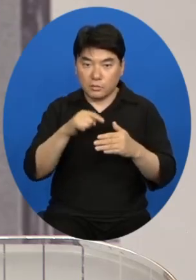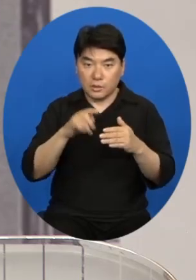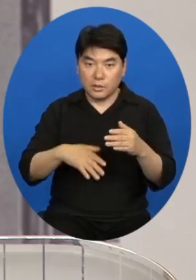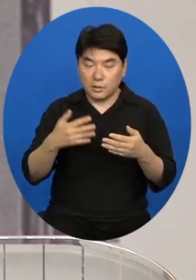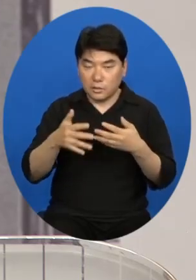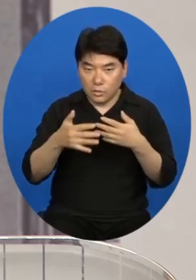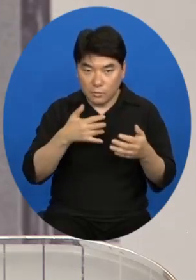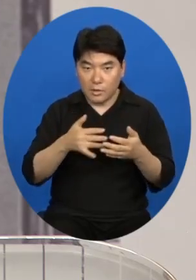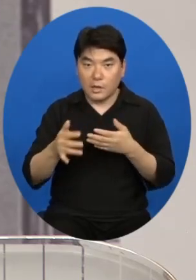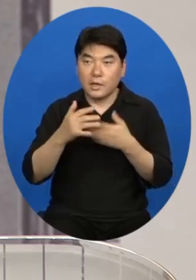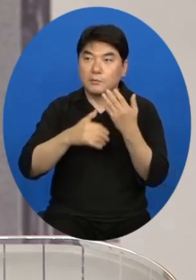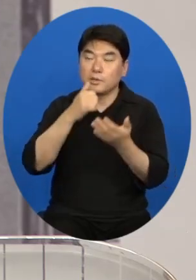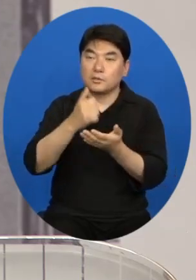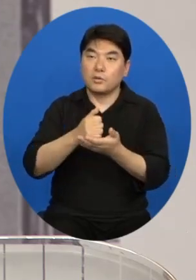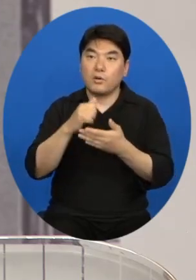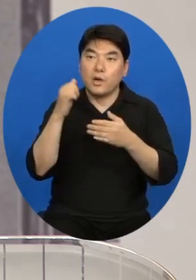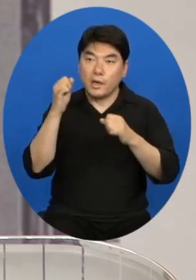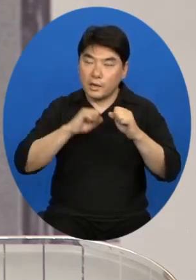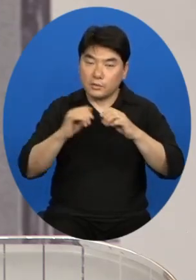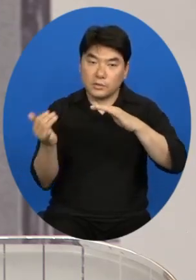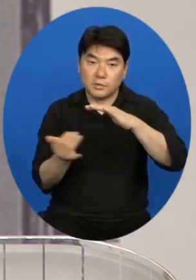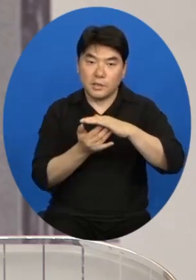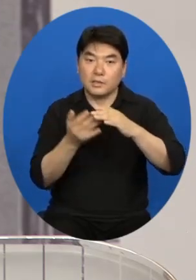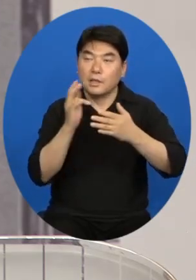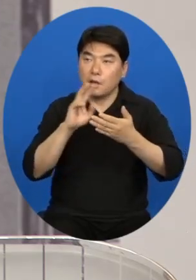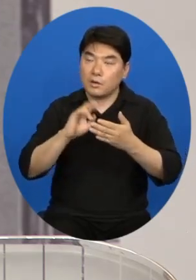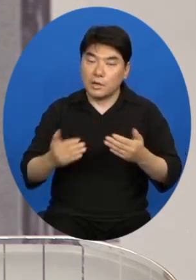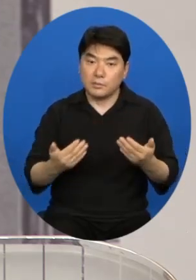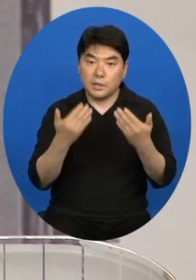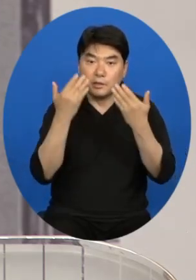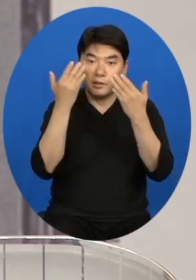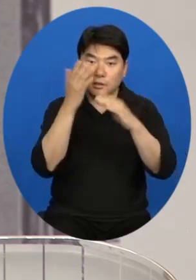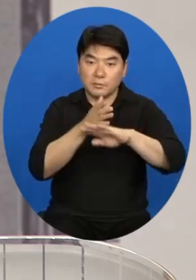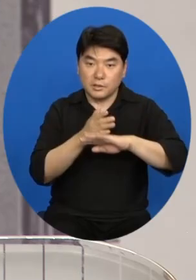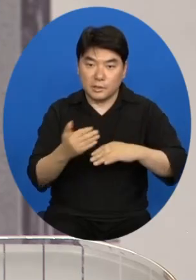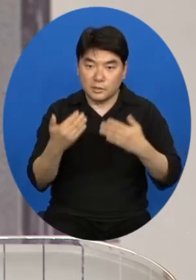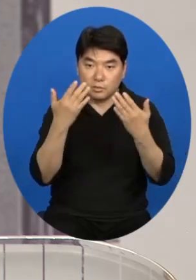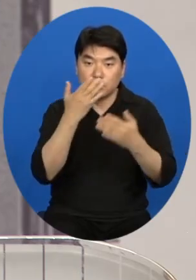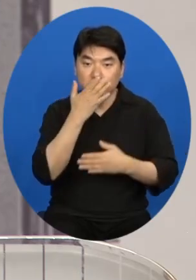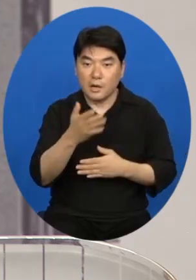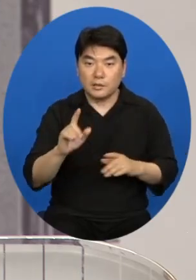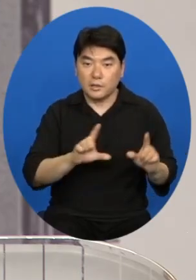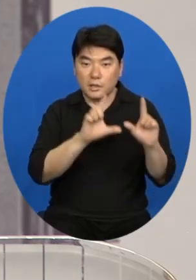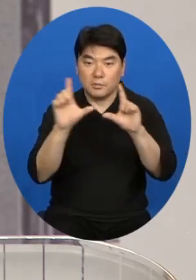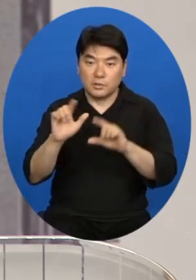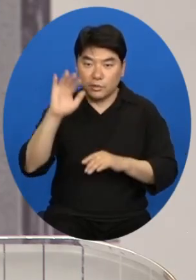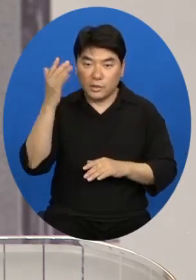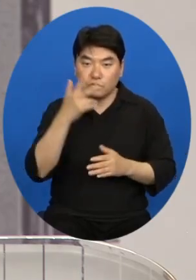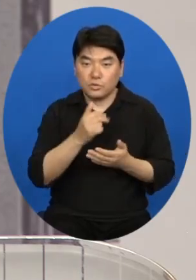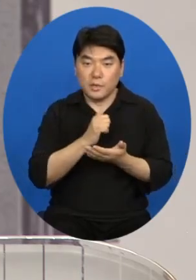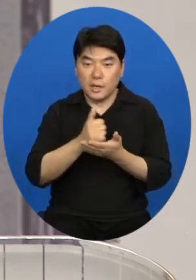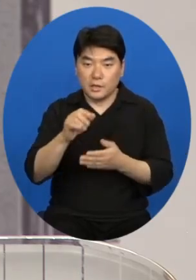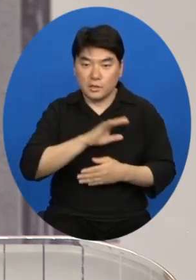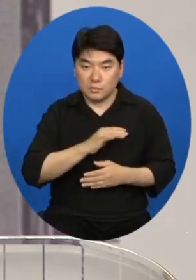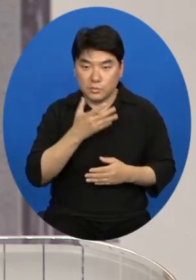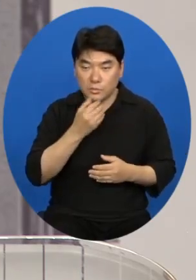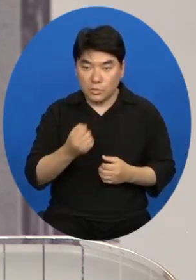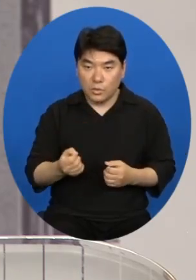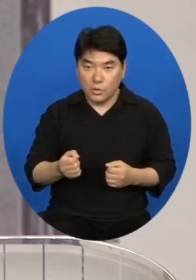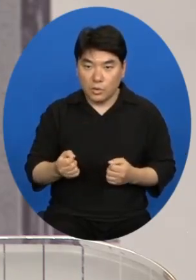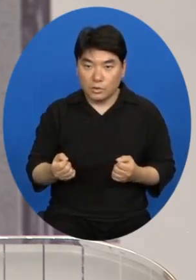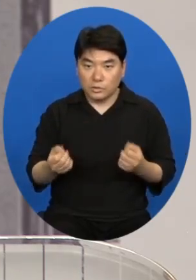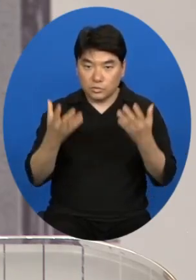하나님이 행하셨습니다라고 찬양하며 감사를 찬양 올려드릴 수 있는 우리의 삶이 되기를 주님의 이름으로 간절히